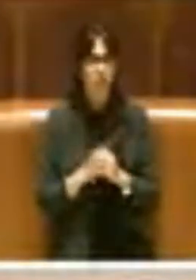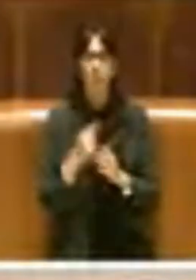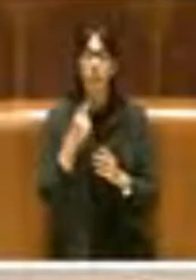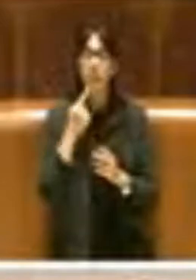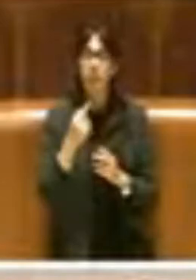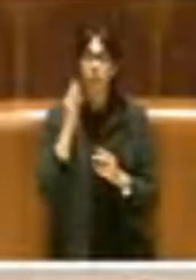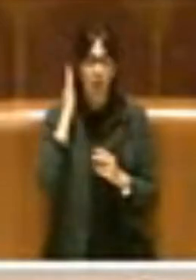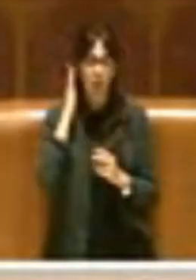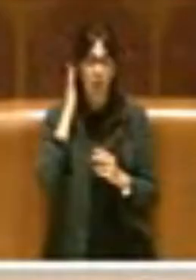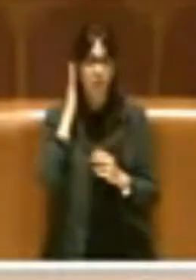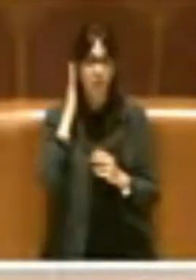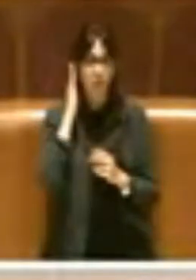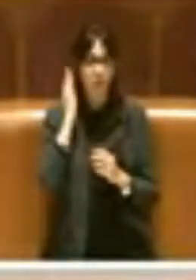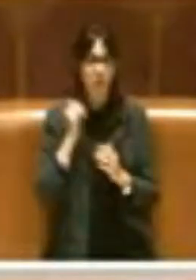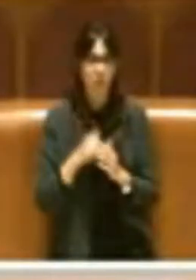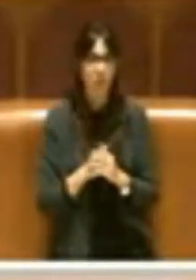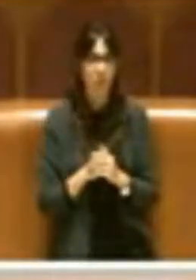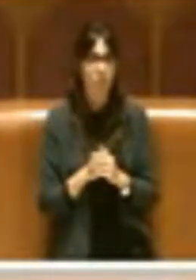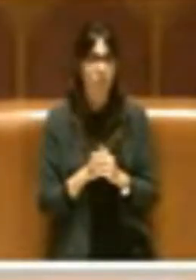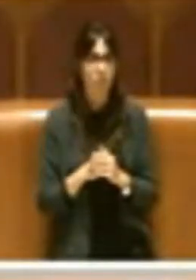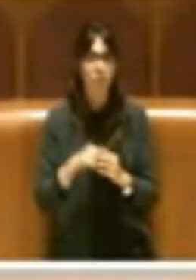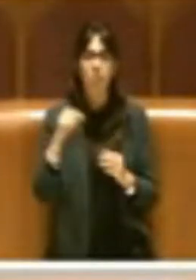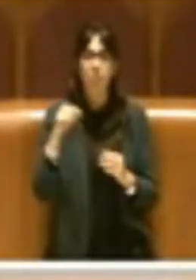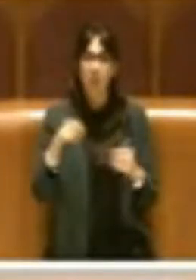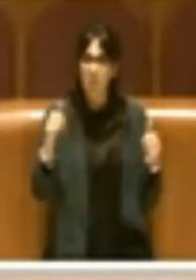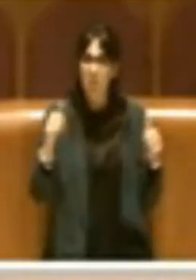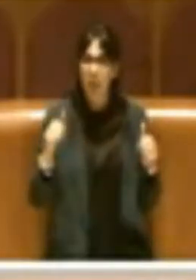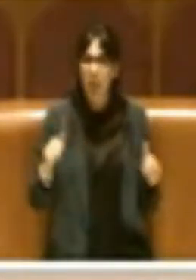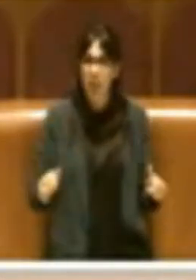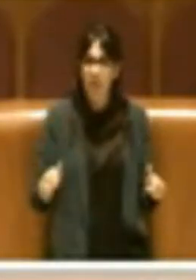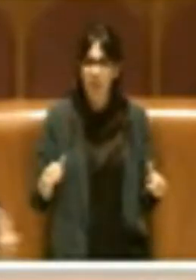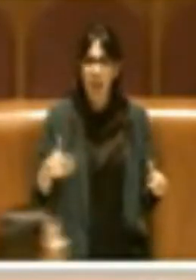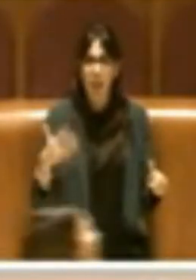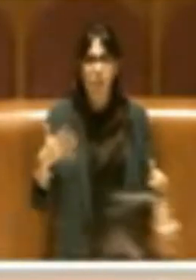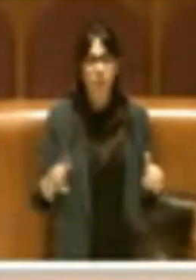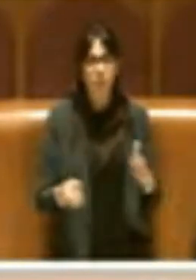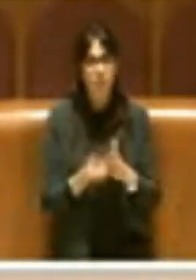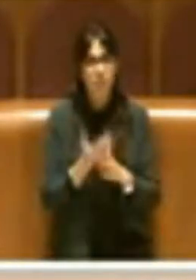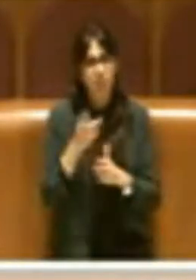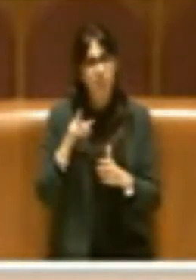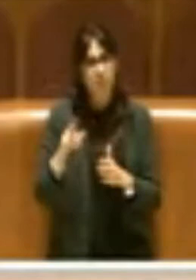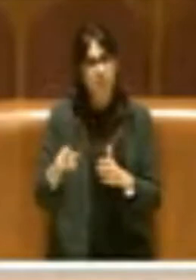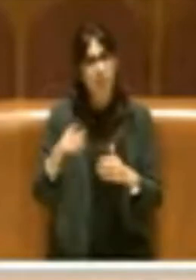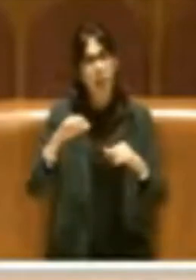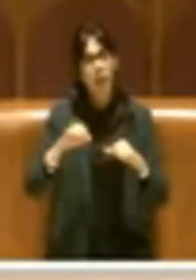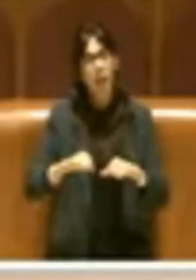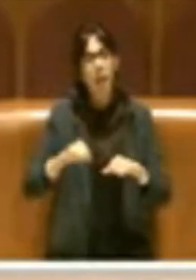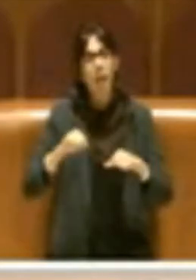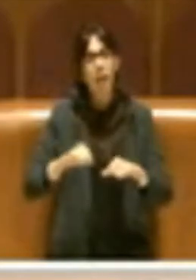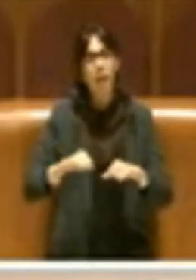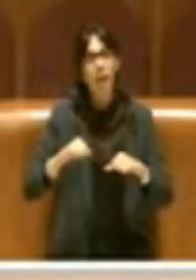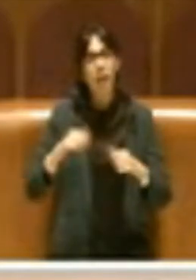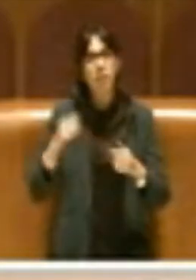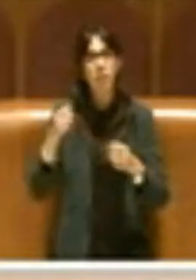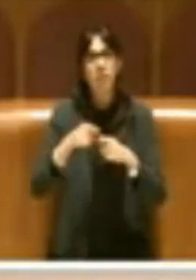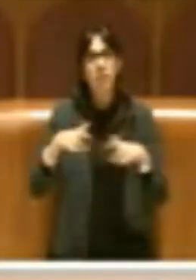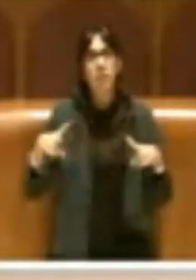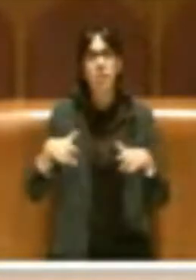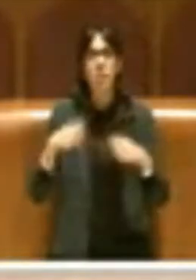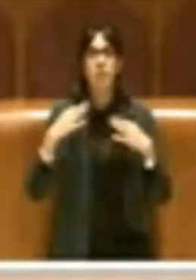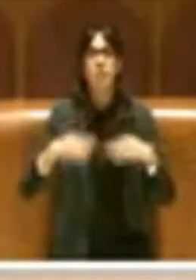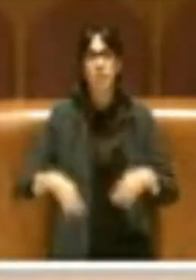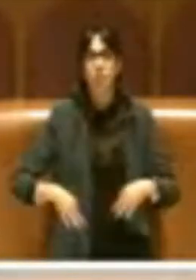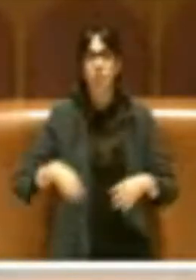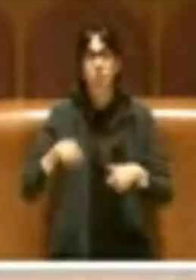Dicevo, questo manifesto elaborato dall'Health City Institute, che prevede